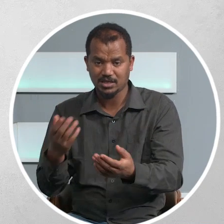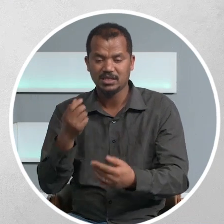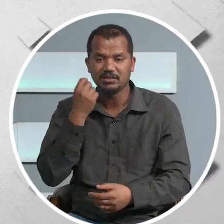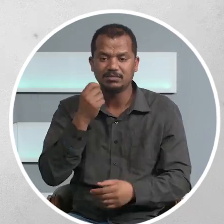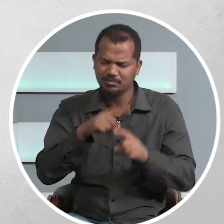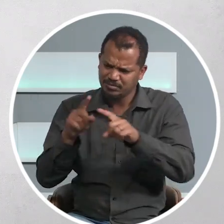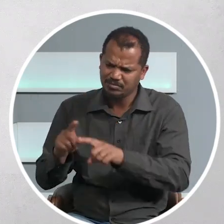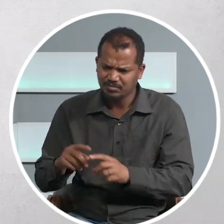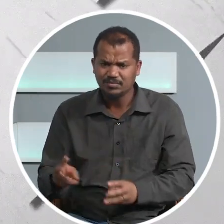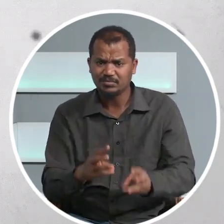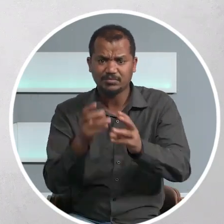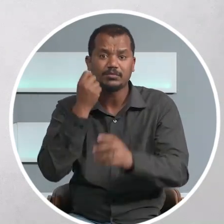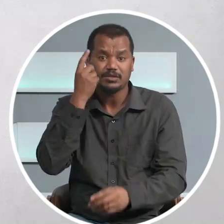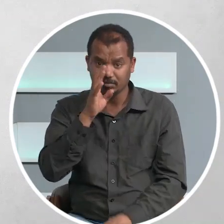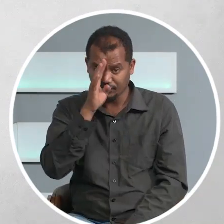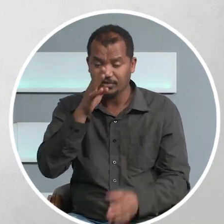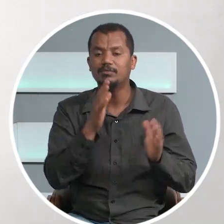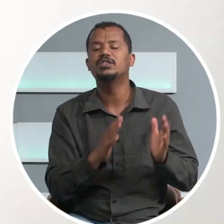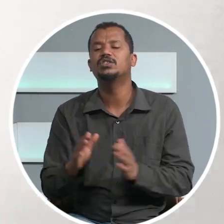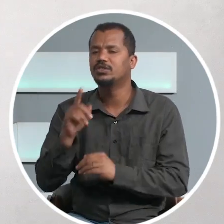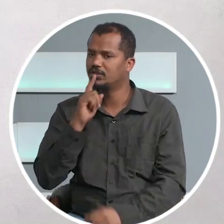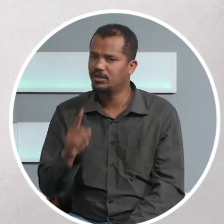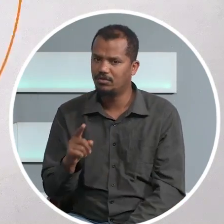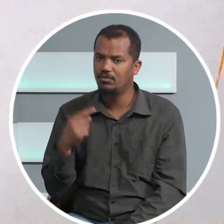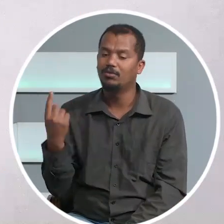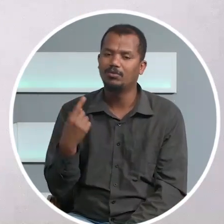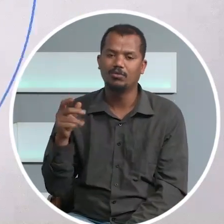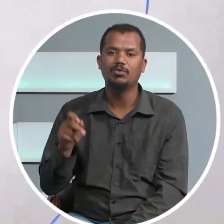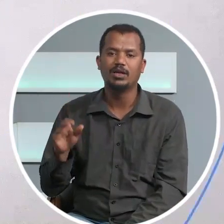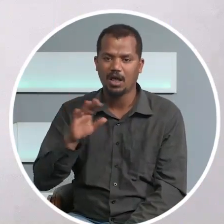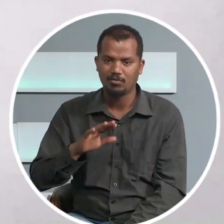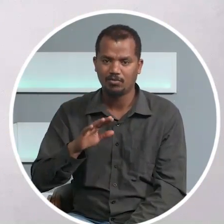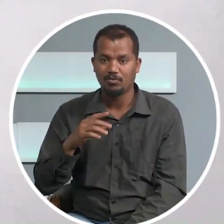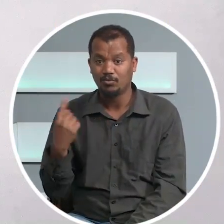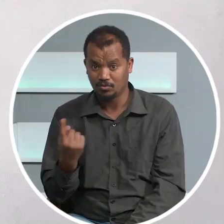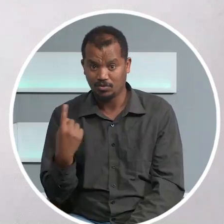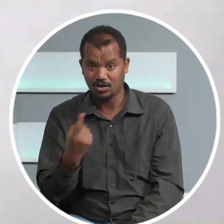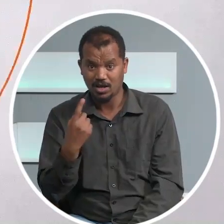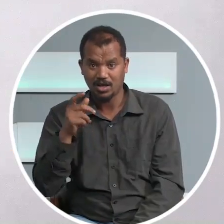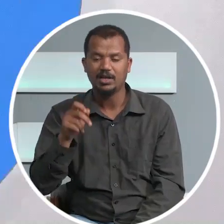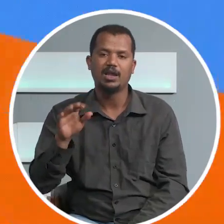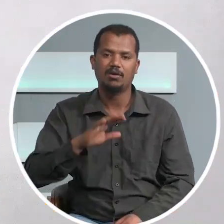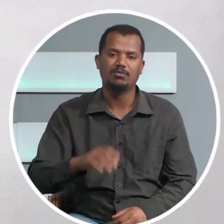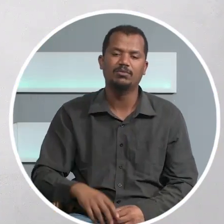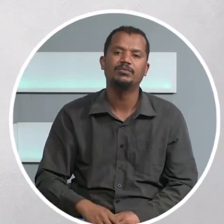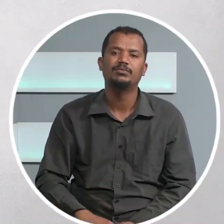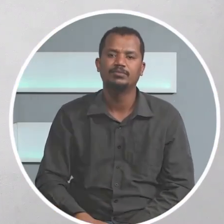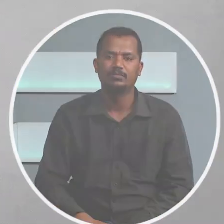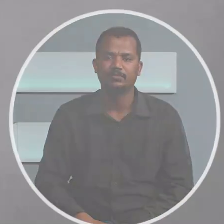በመቀበልና በመስጠት በተለያየ መንገድ ግንዛቤ የሚፈጠርበት ዝግጅት ነው። ሁሌ ዳጎ